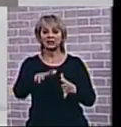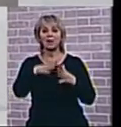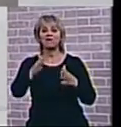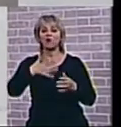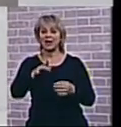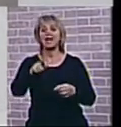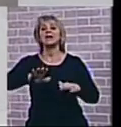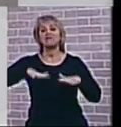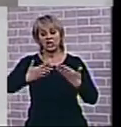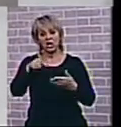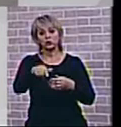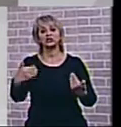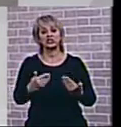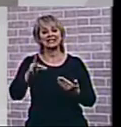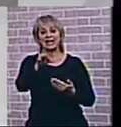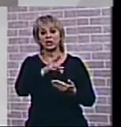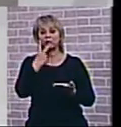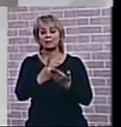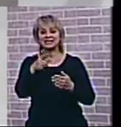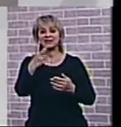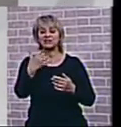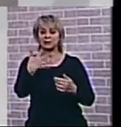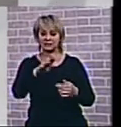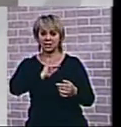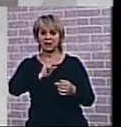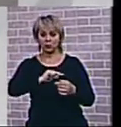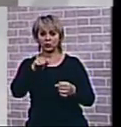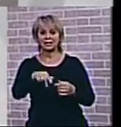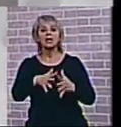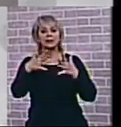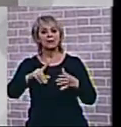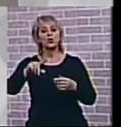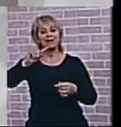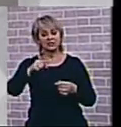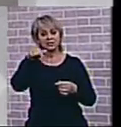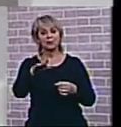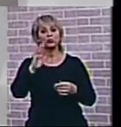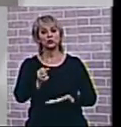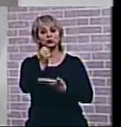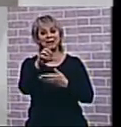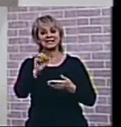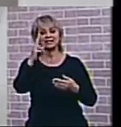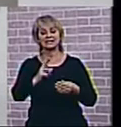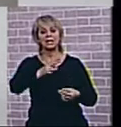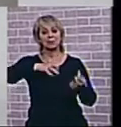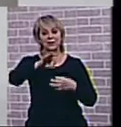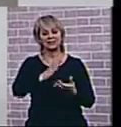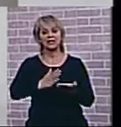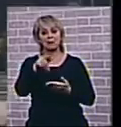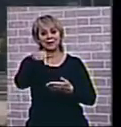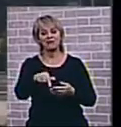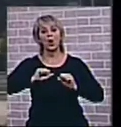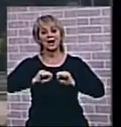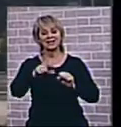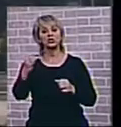и великодушие», где жители региона представили 250 работ. Наиболее востребованные будут поддержаны социальные проекты, направленные на